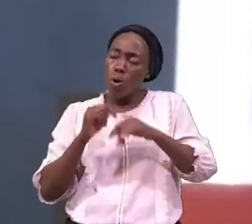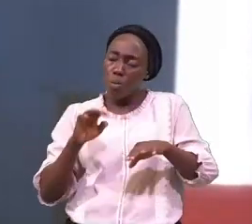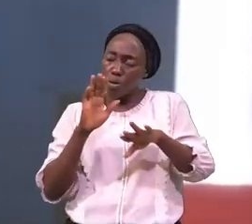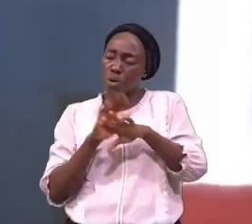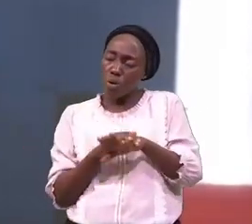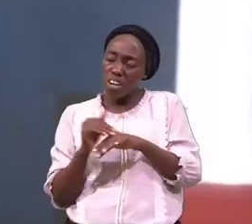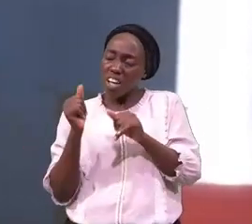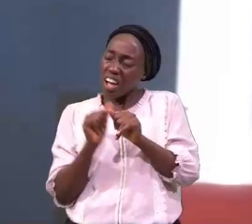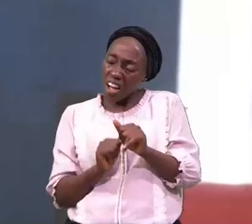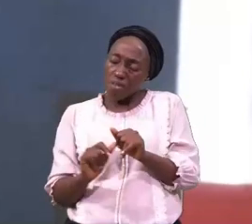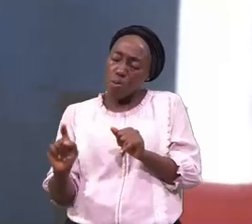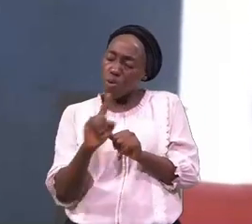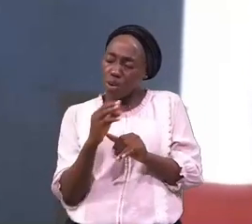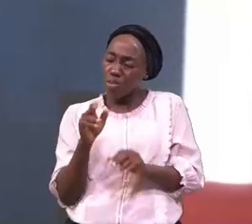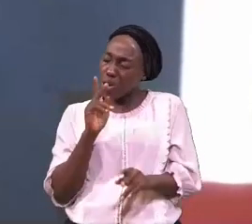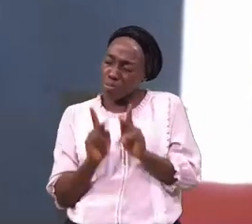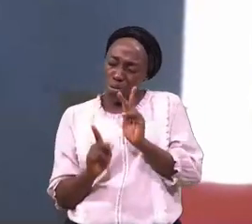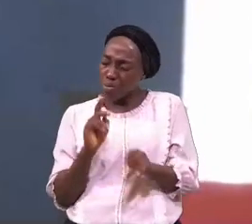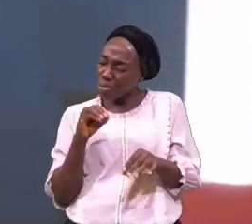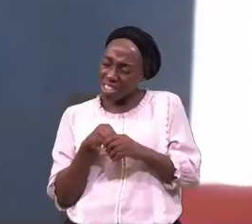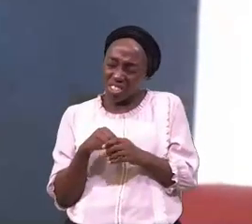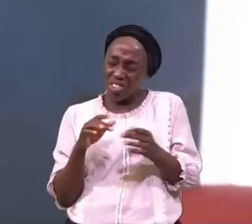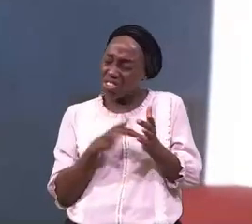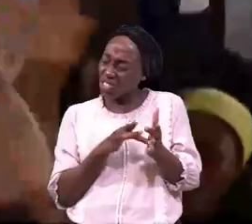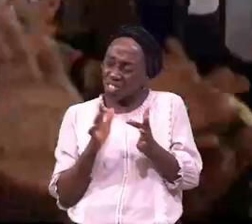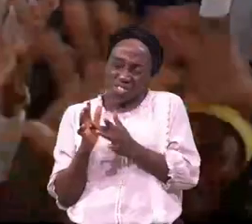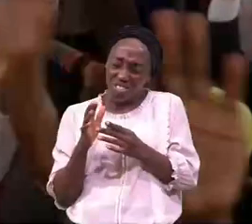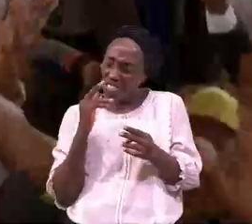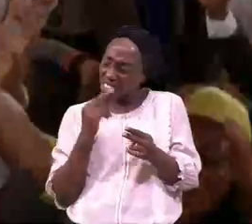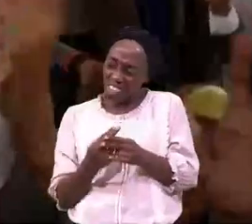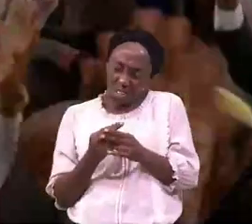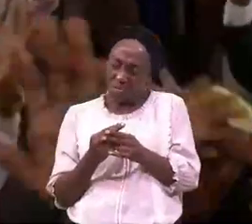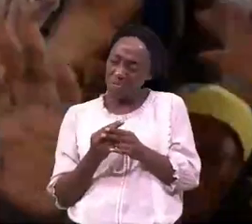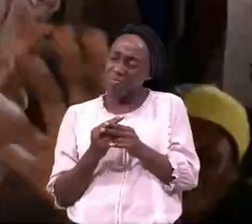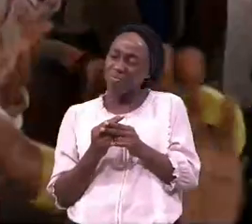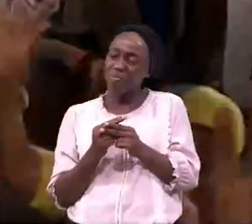déverse sur tout ton peuple au nom de Jésus.